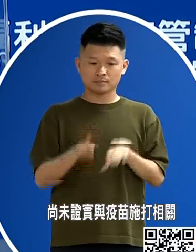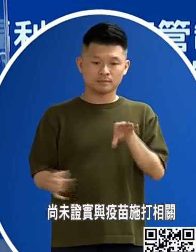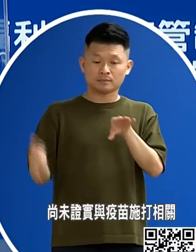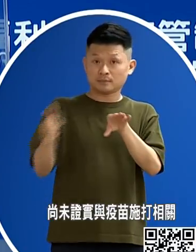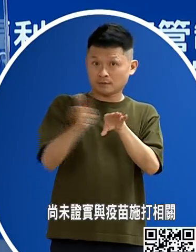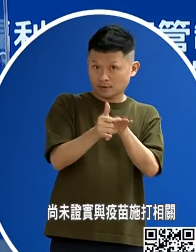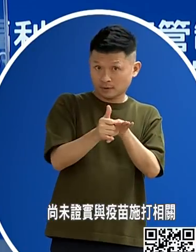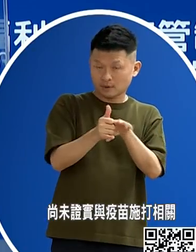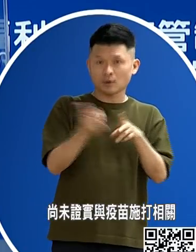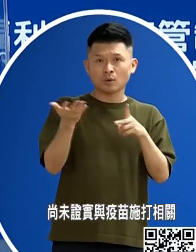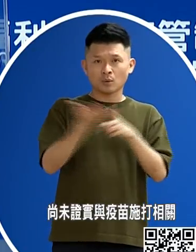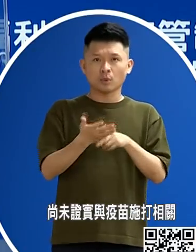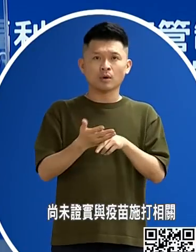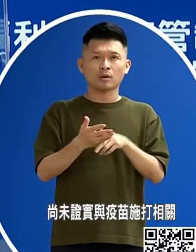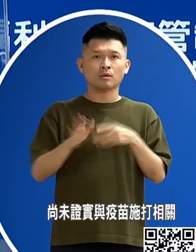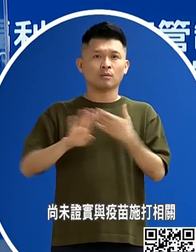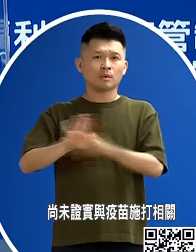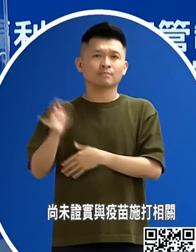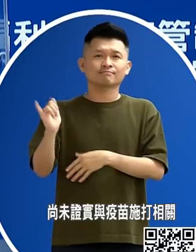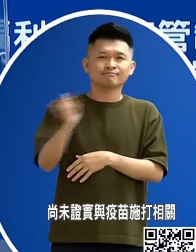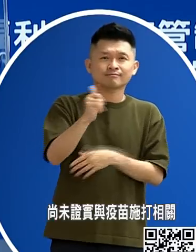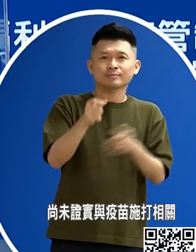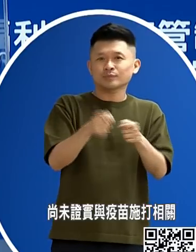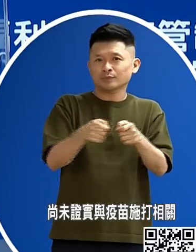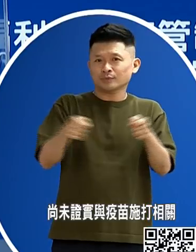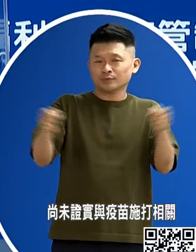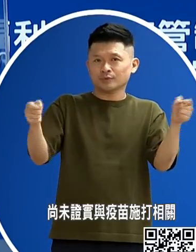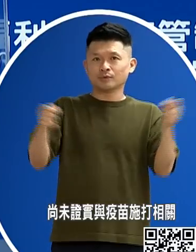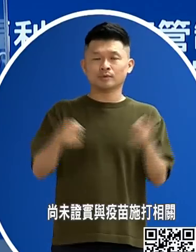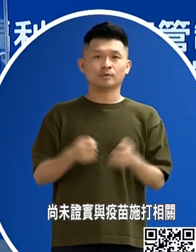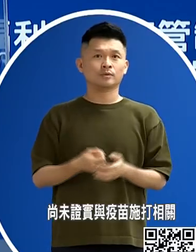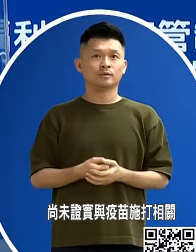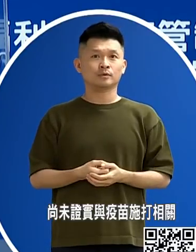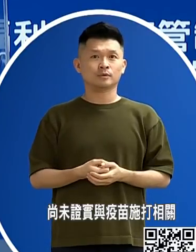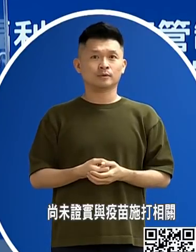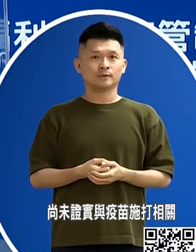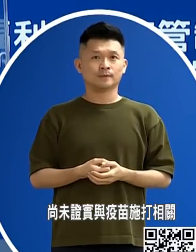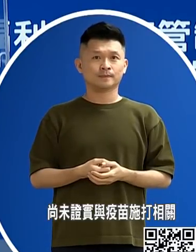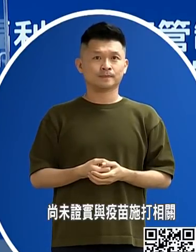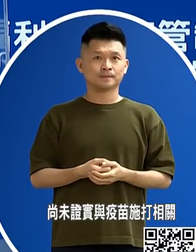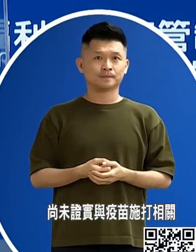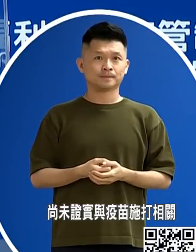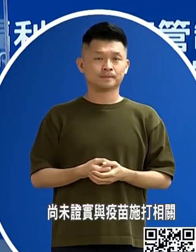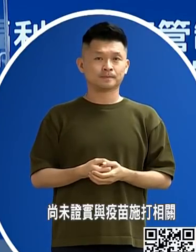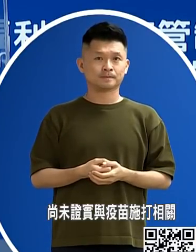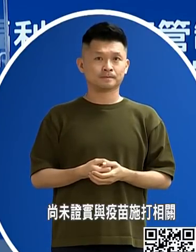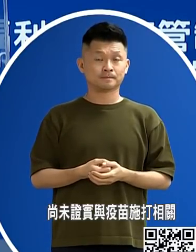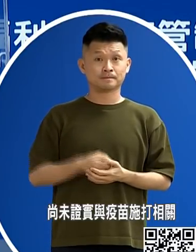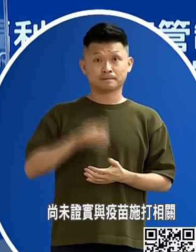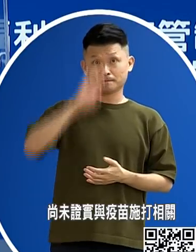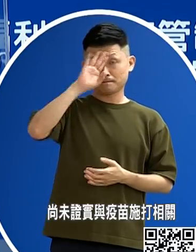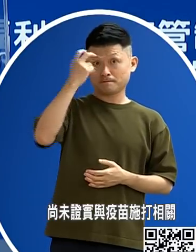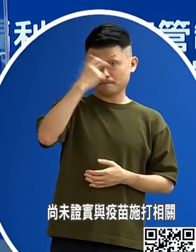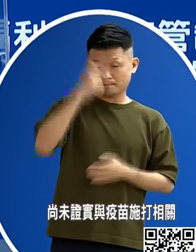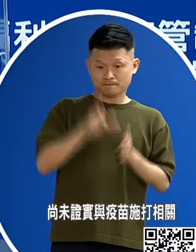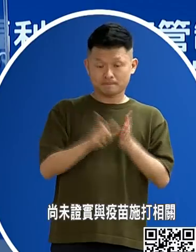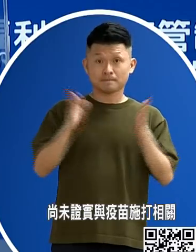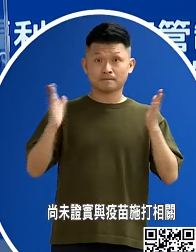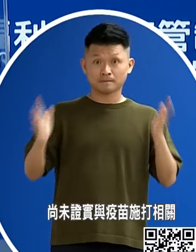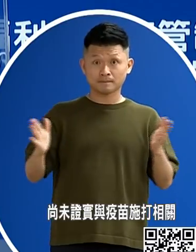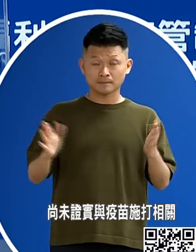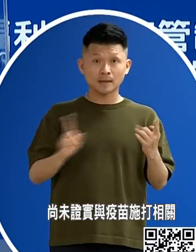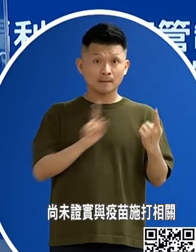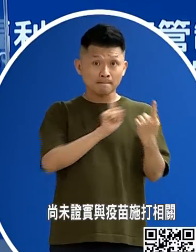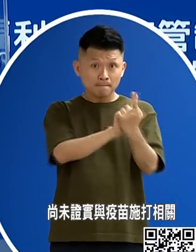些过长的在外面的逗留或到了一些可能大家都应该要检疫期间不能够